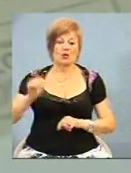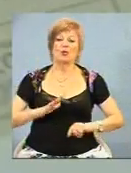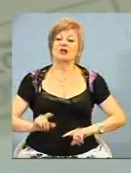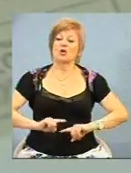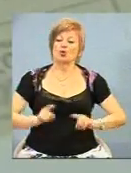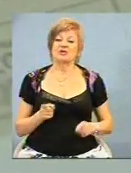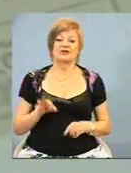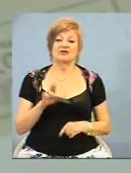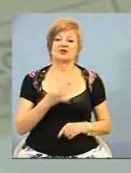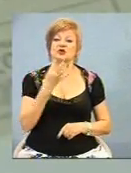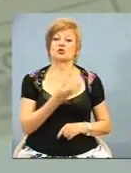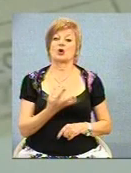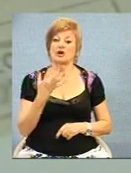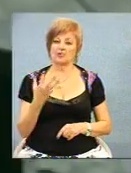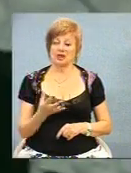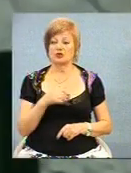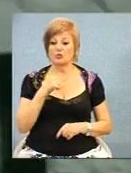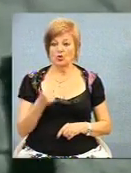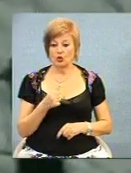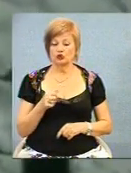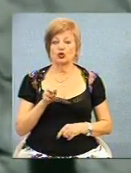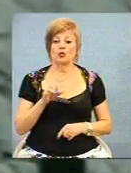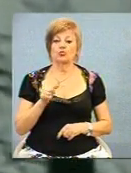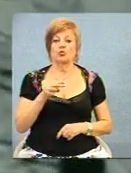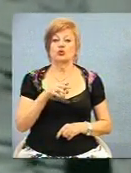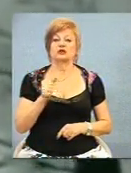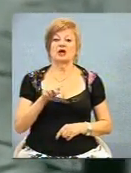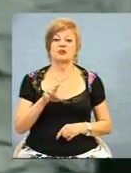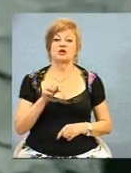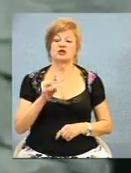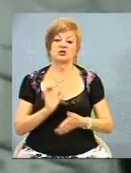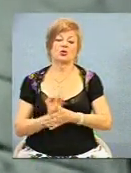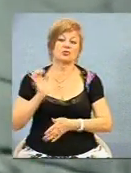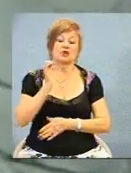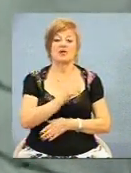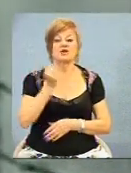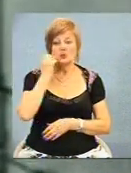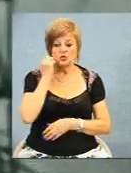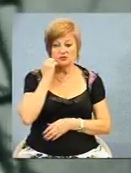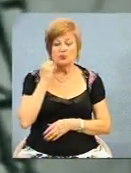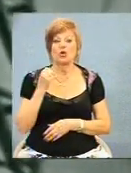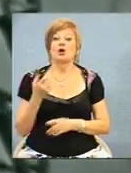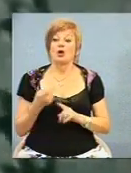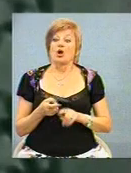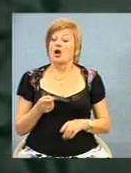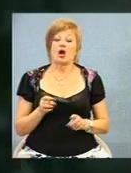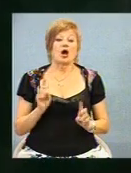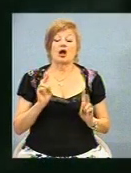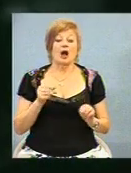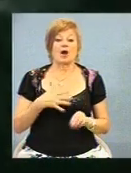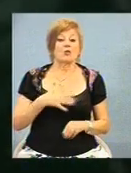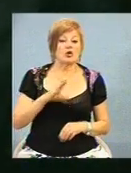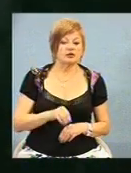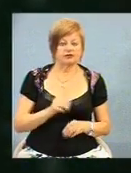у січні 45-го радянською армією в Будапешті і перенаправлений до Москви. З яких обставин Рауль Валленберг загинув, невідомо й